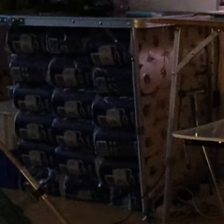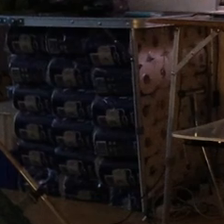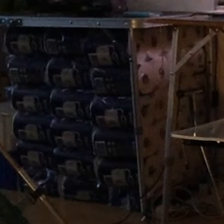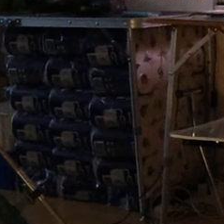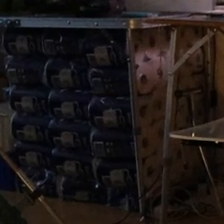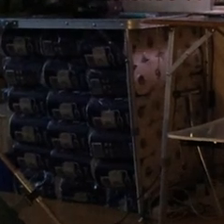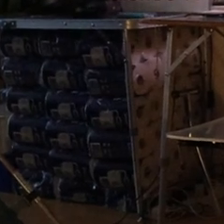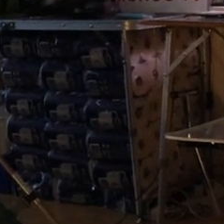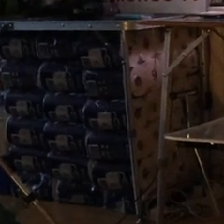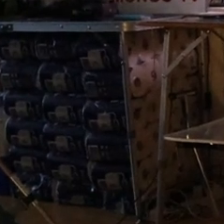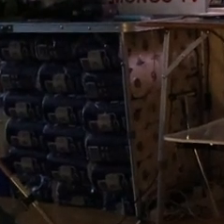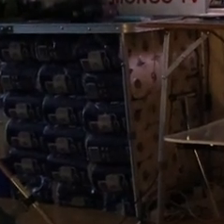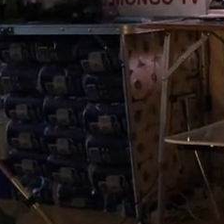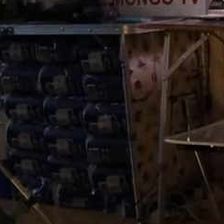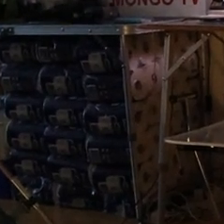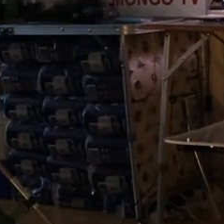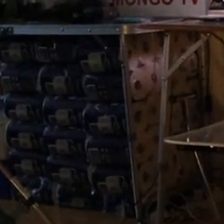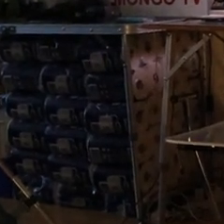ikke min Twitter.